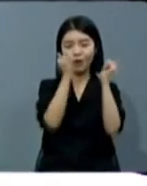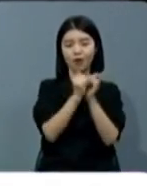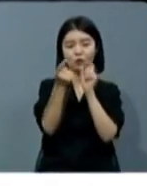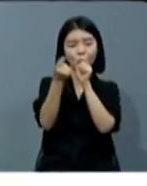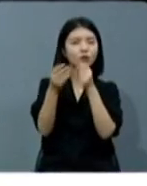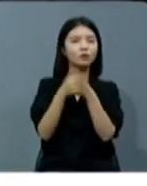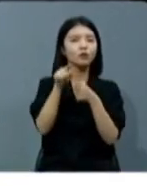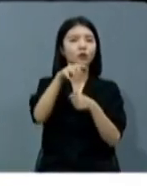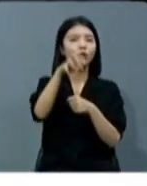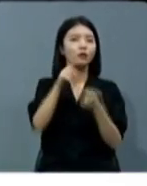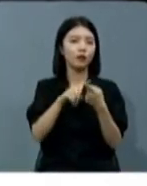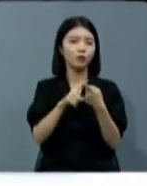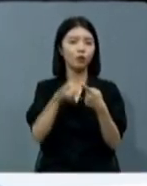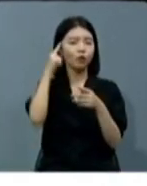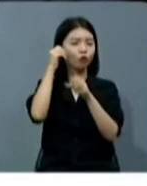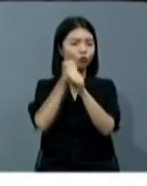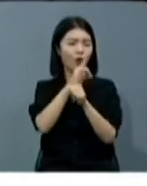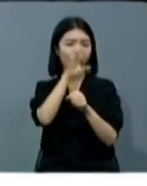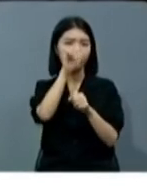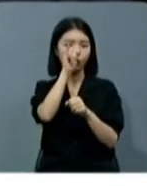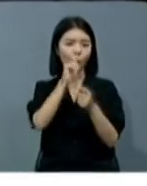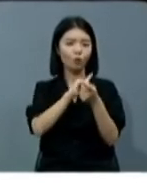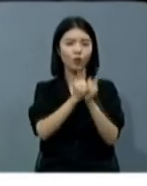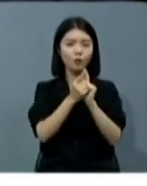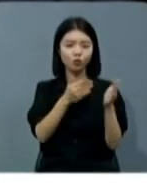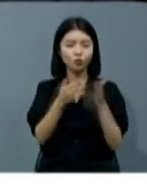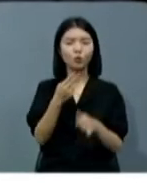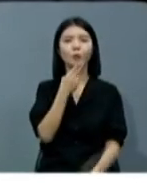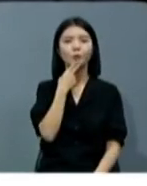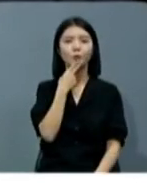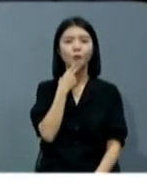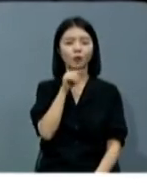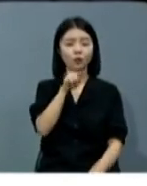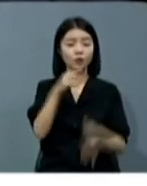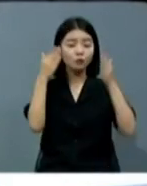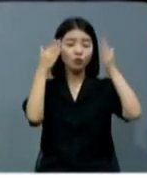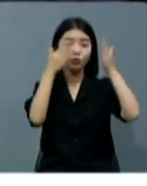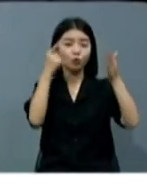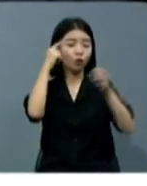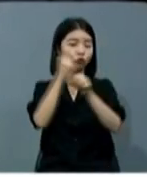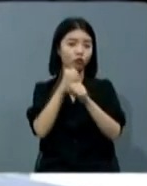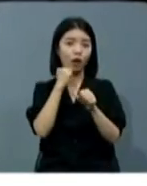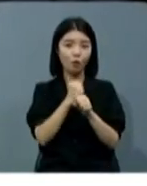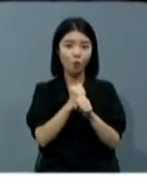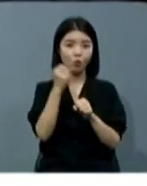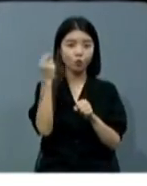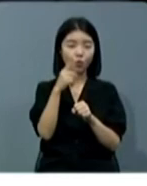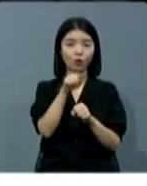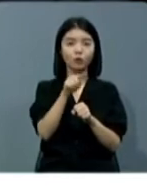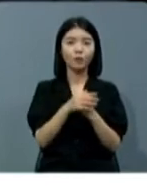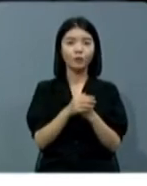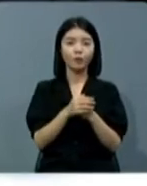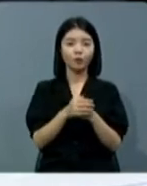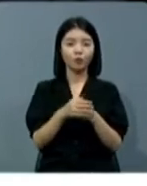여기에 대해서 우리가 연구조차도 안 돼 있고 대비가 안 돼 있습니다. 그럼 여기에 대해서 집중적으로 연구하고 여기에 대해서